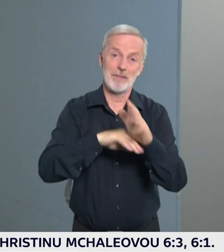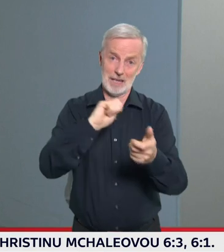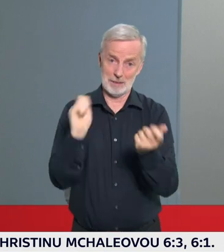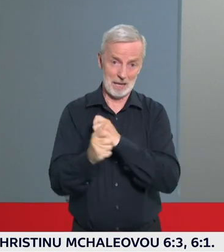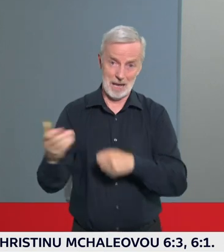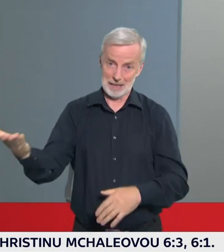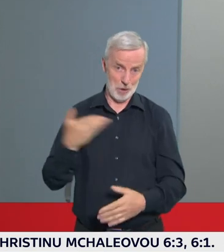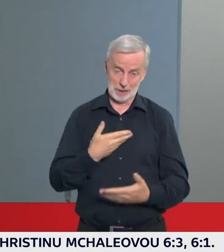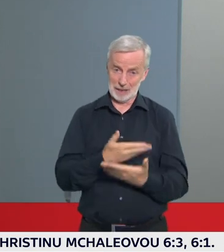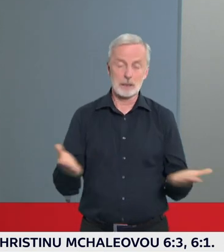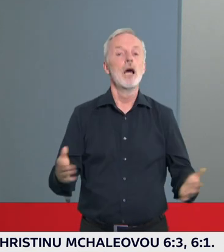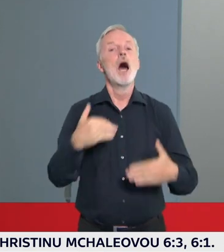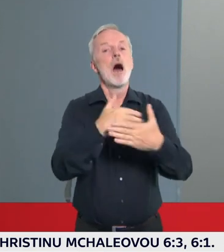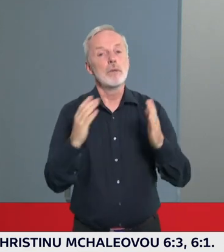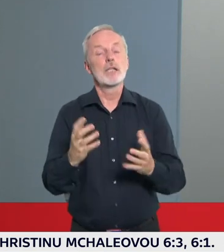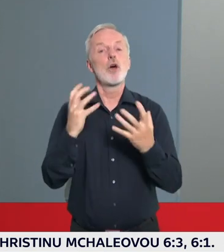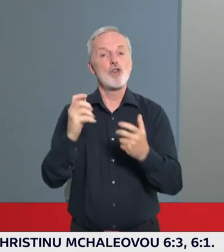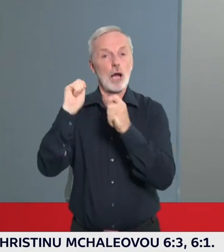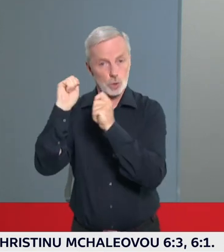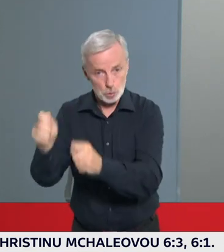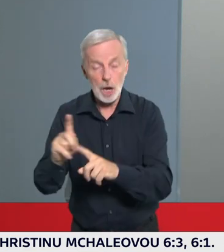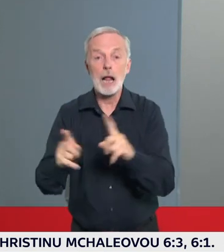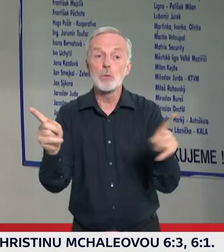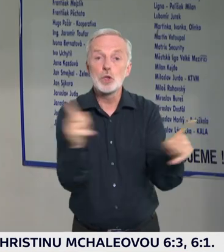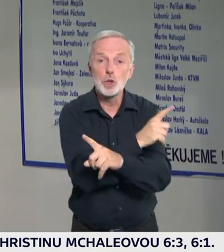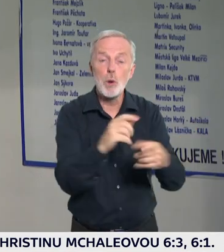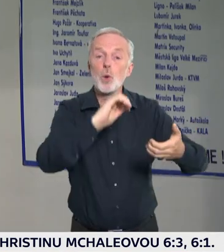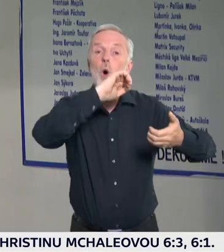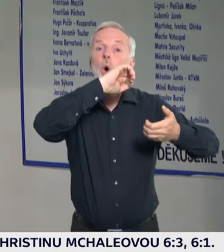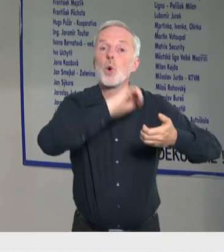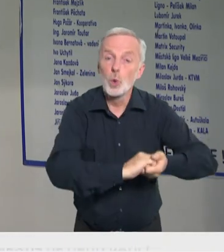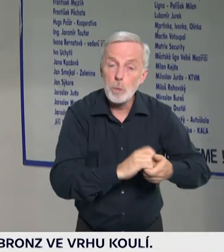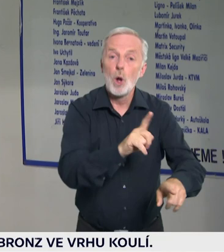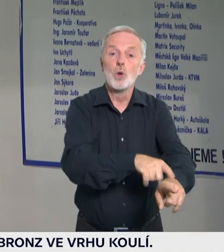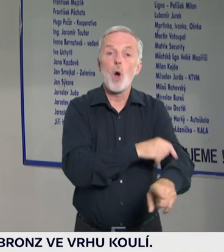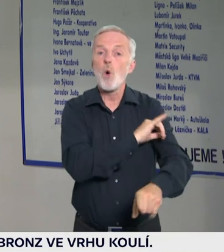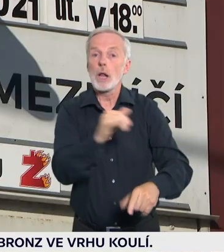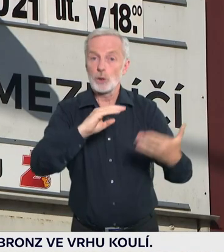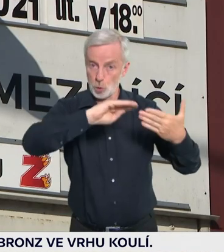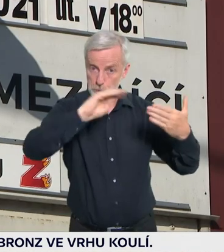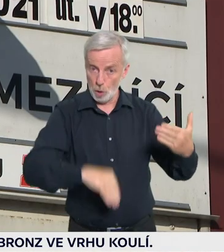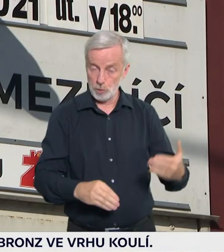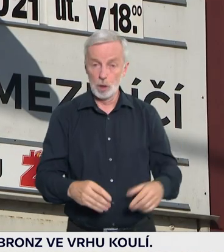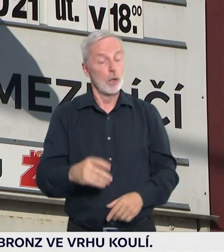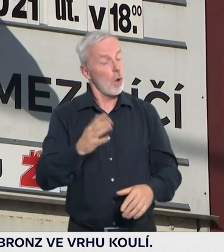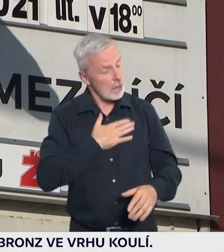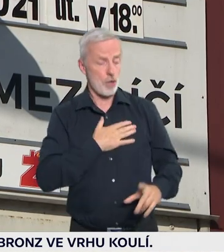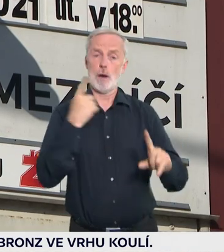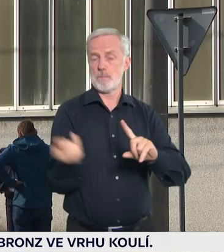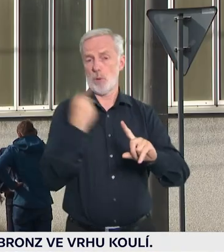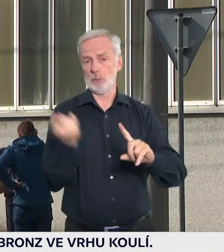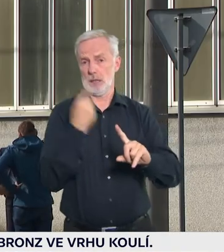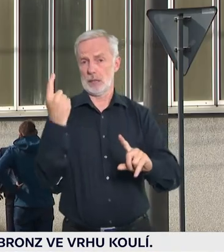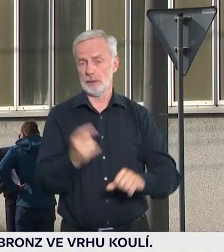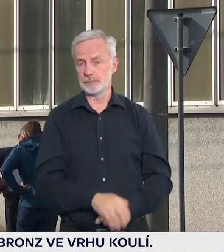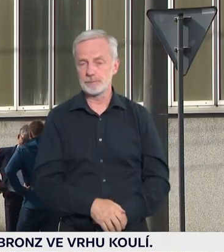žádat, akorát si musí uzavřít s kluby dlouholetou smlouvu o užívání. To je jediné kritérium, které my vlastně chceme a vyžadujeme po municipalitách.